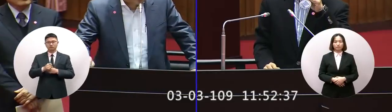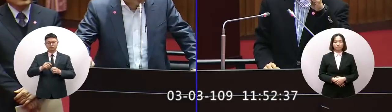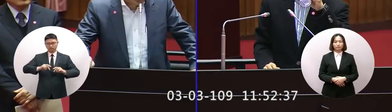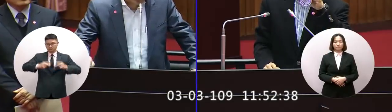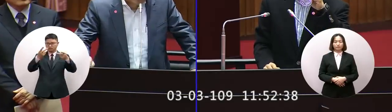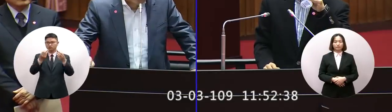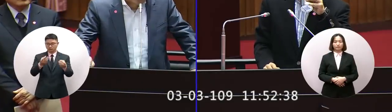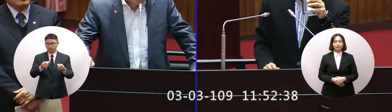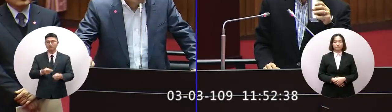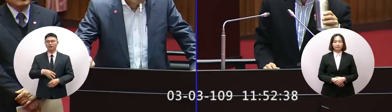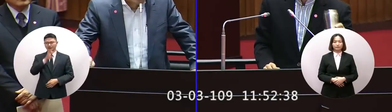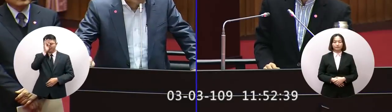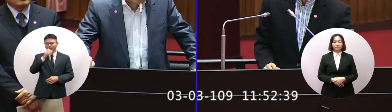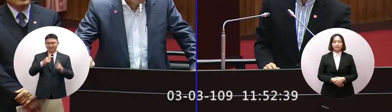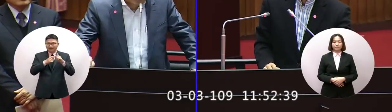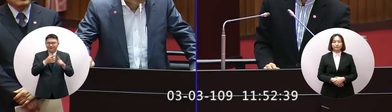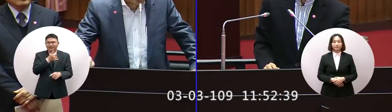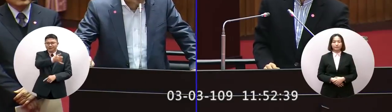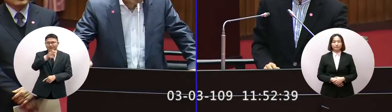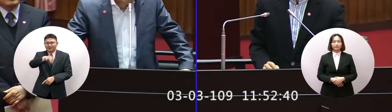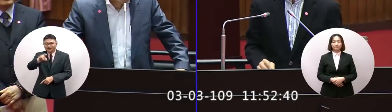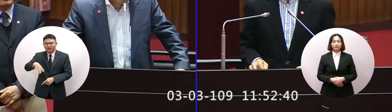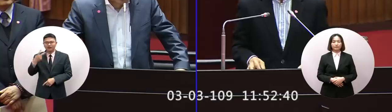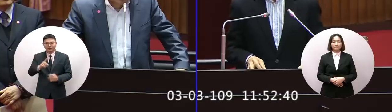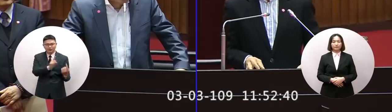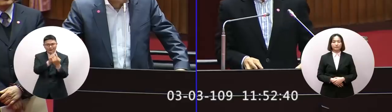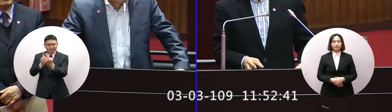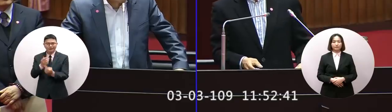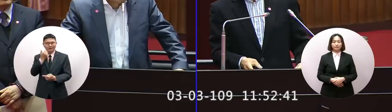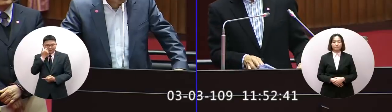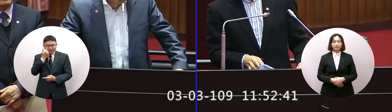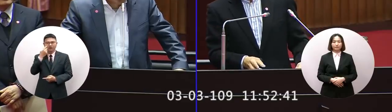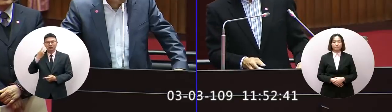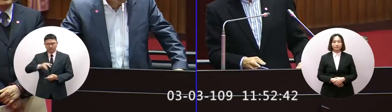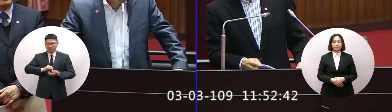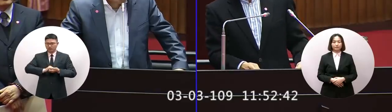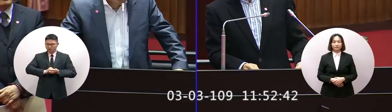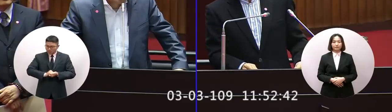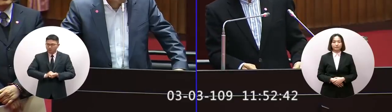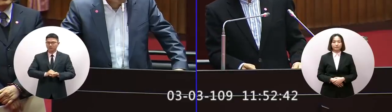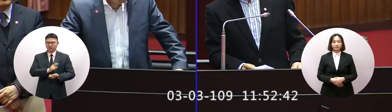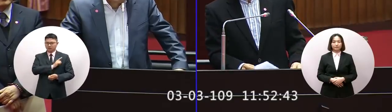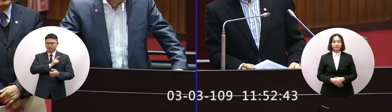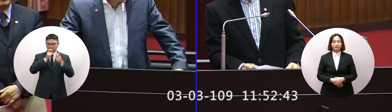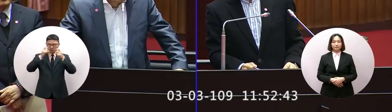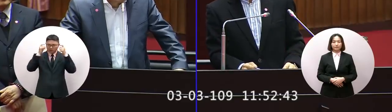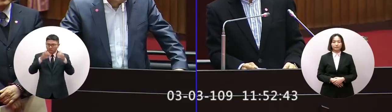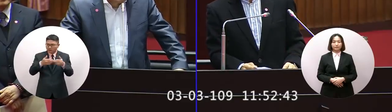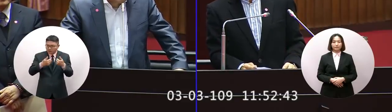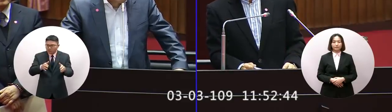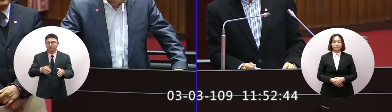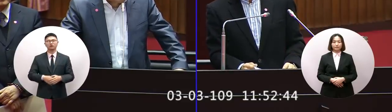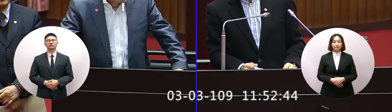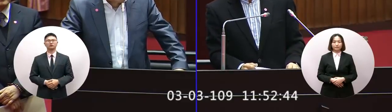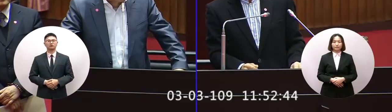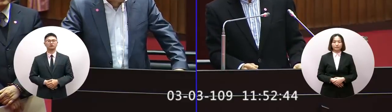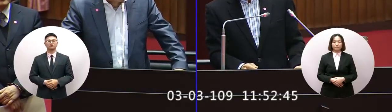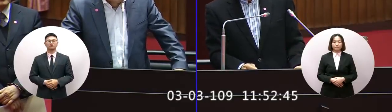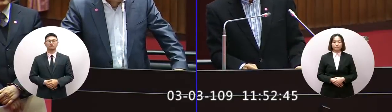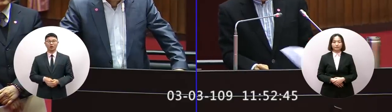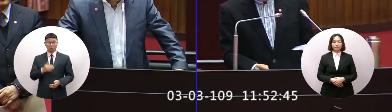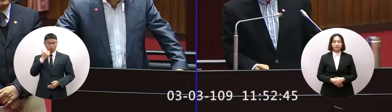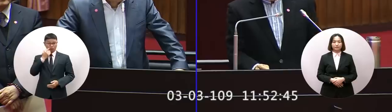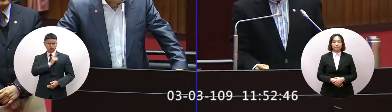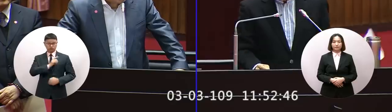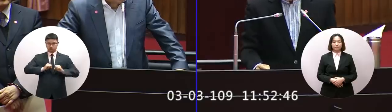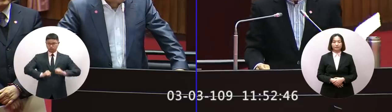主要是一個處所跟他一個密接接觸的情況來判定你需要不需要戴口罩所以基本上健康